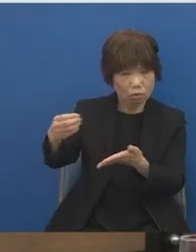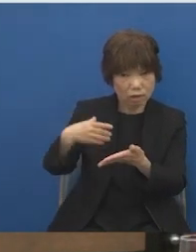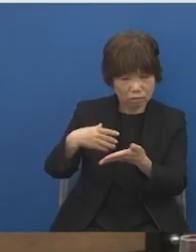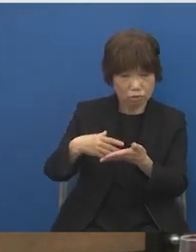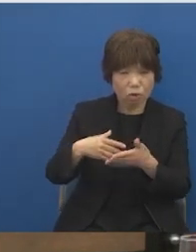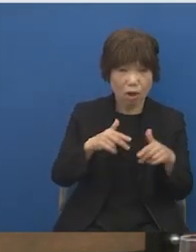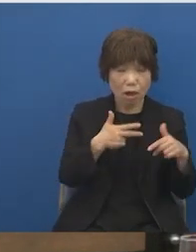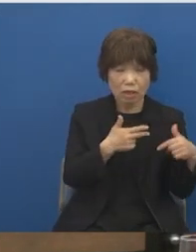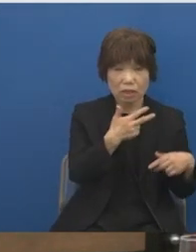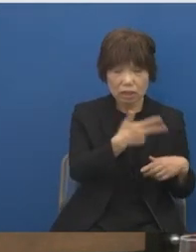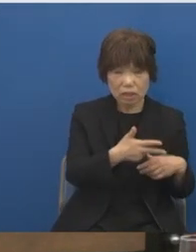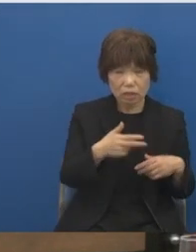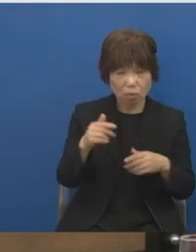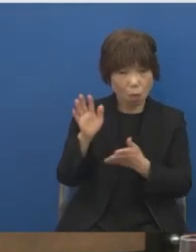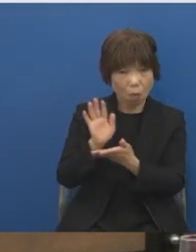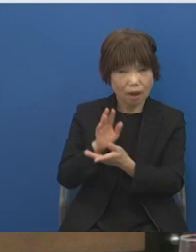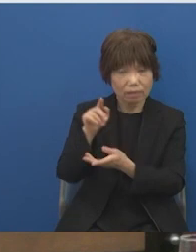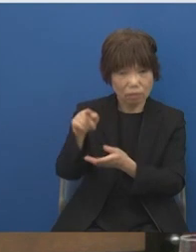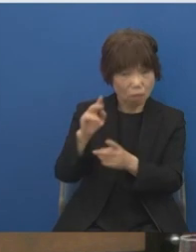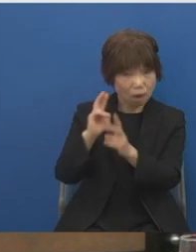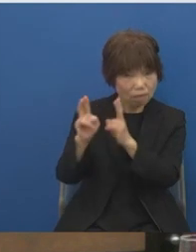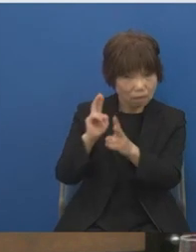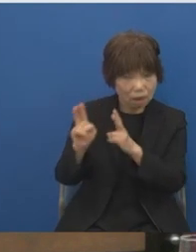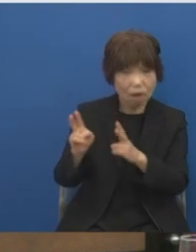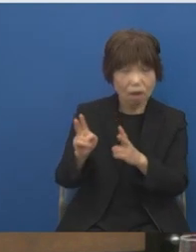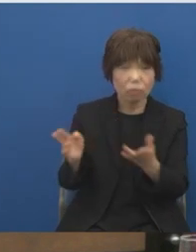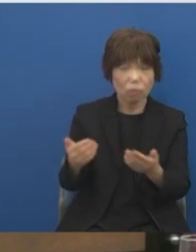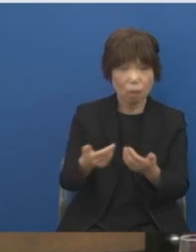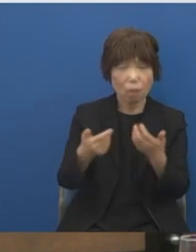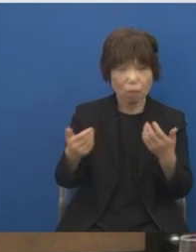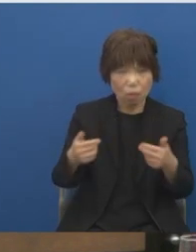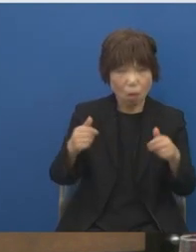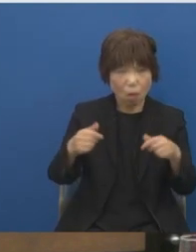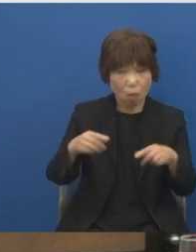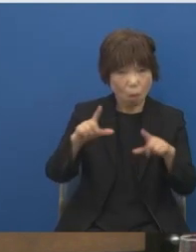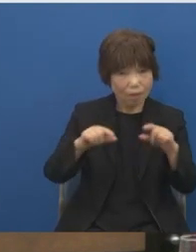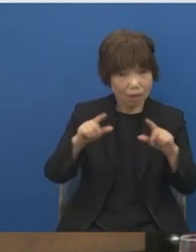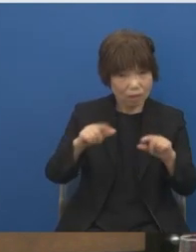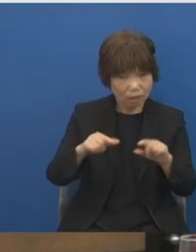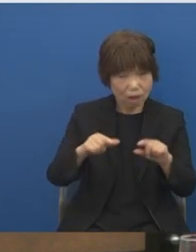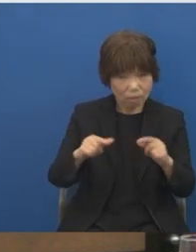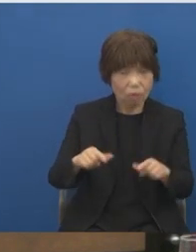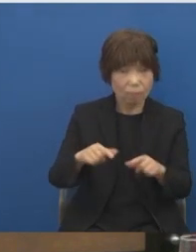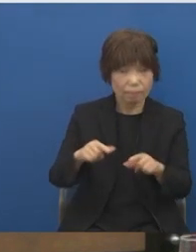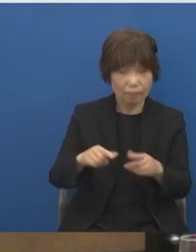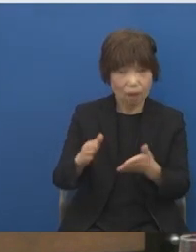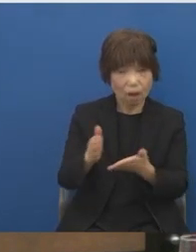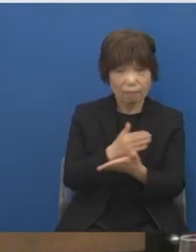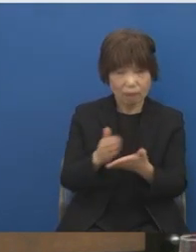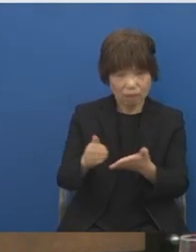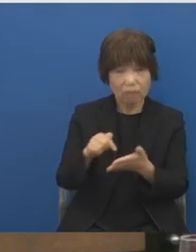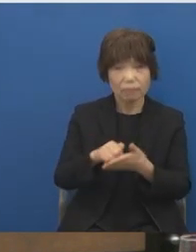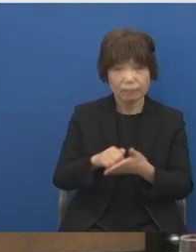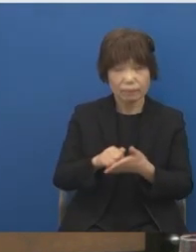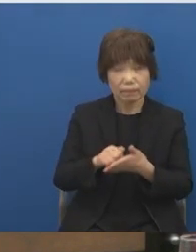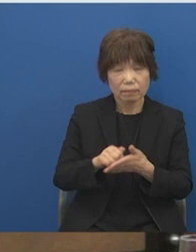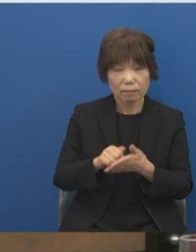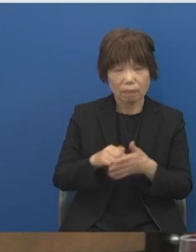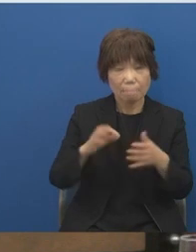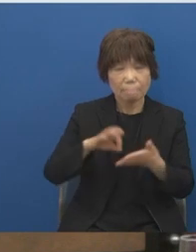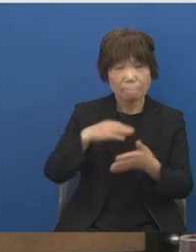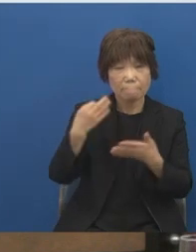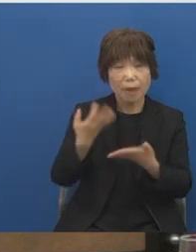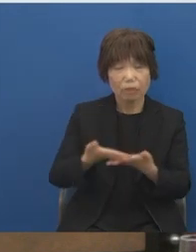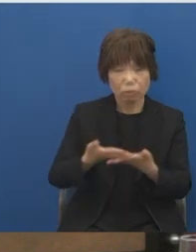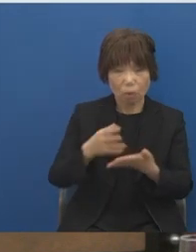と相手方の奇跡性が5割ずつと判断されたにもかかわらず、開発の遅延、中断による損害賠償金の一部